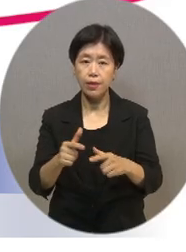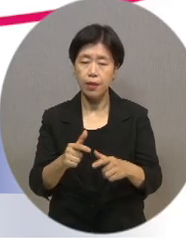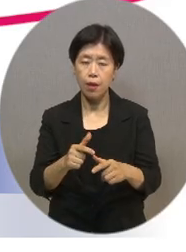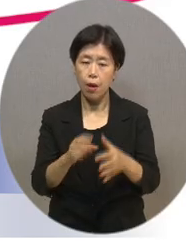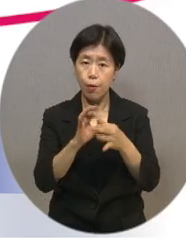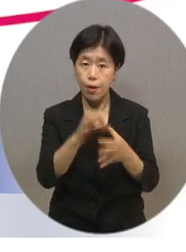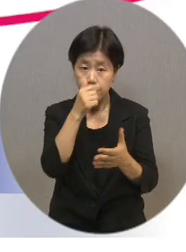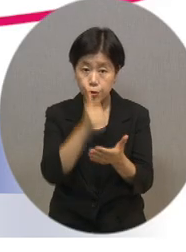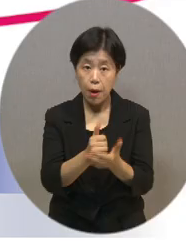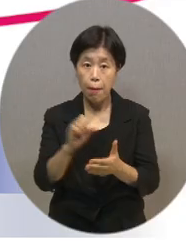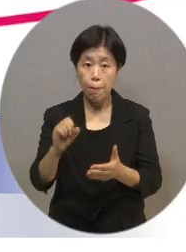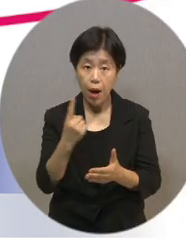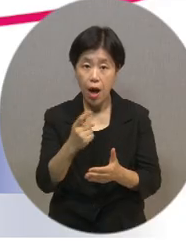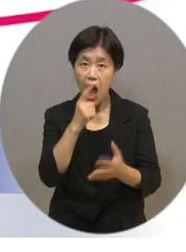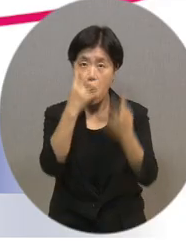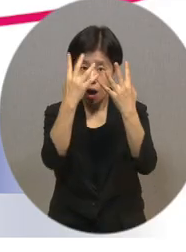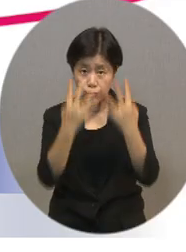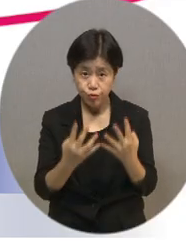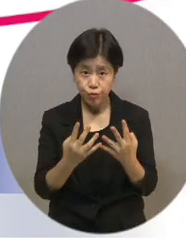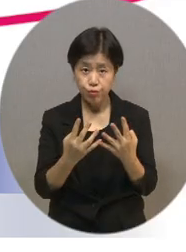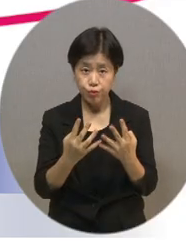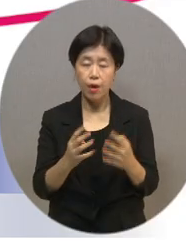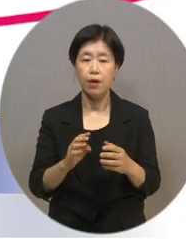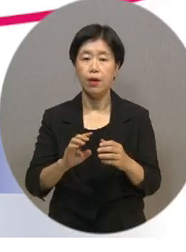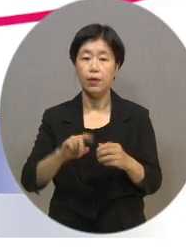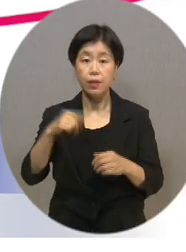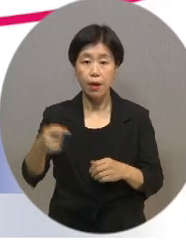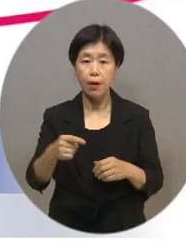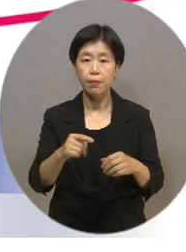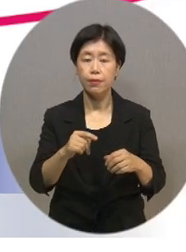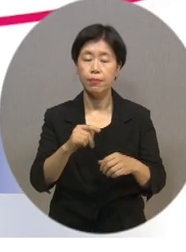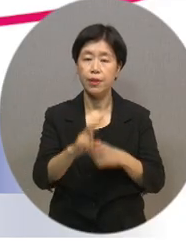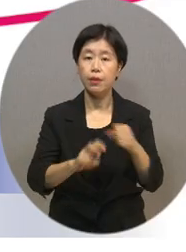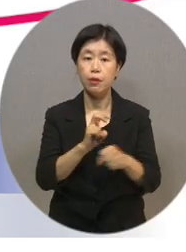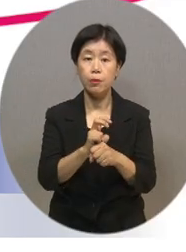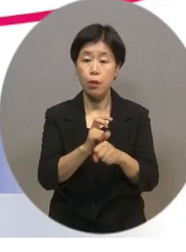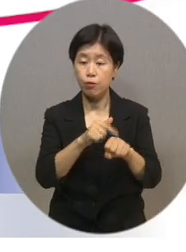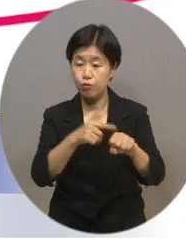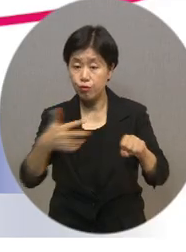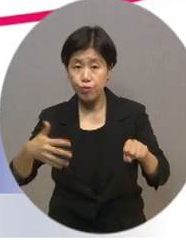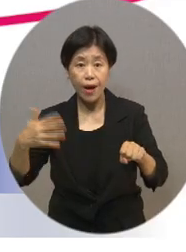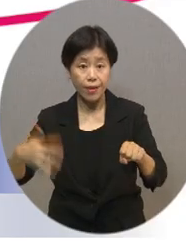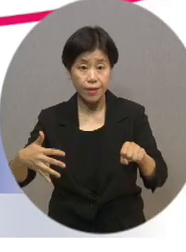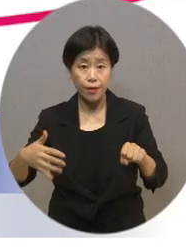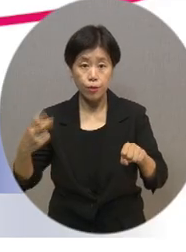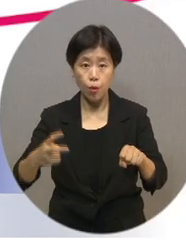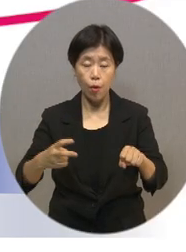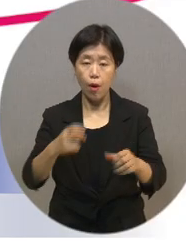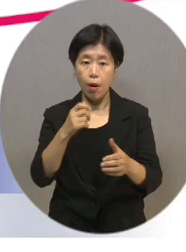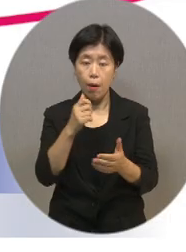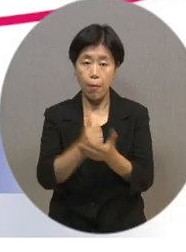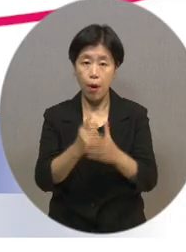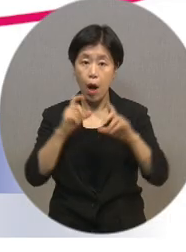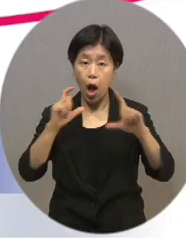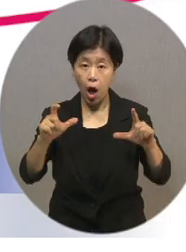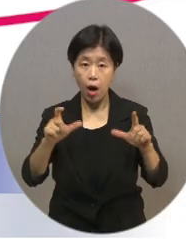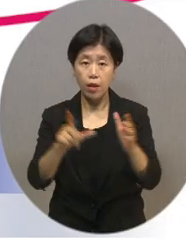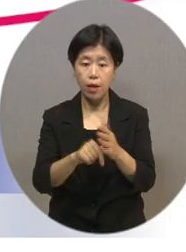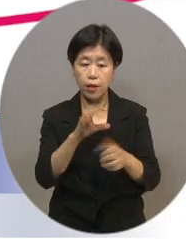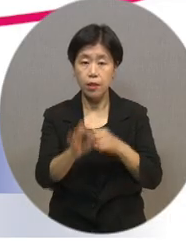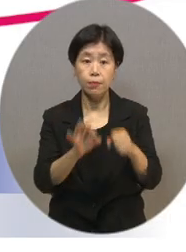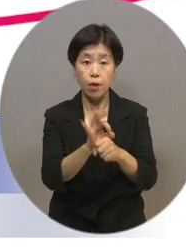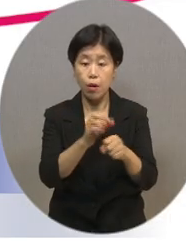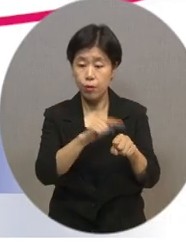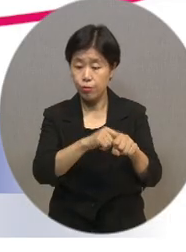날로부터 20년이 지나지 아니하거나 벌금형이 확정된 날로부터 10년이 지나지 않은 사람은 체육